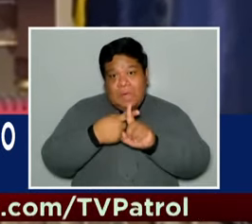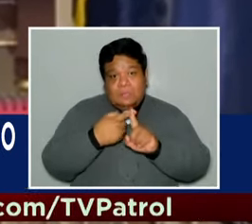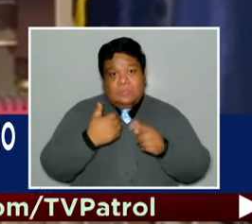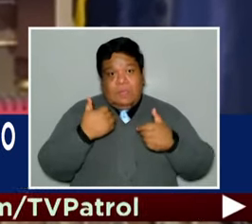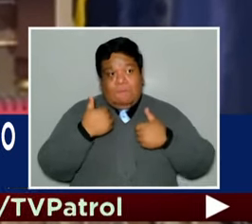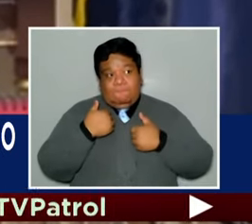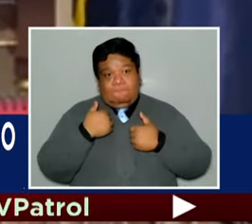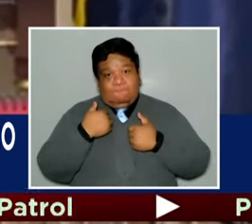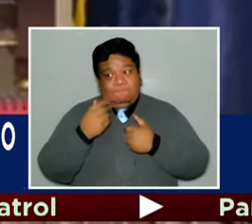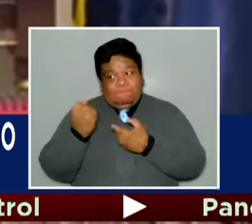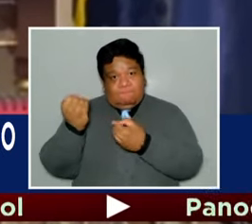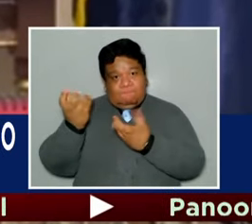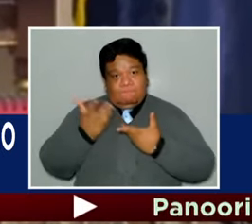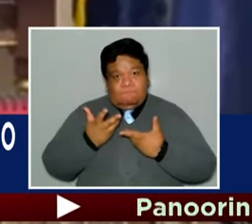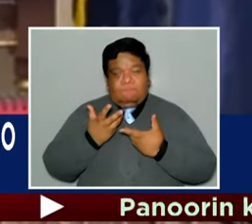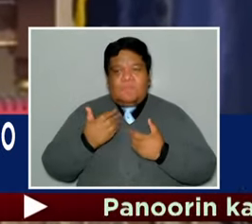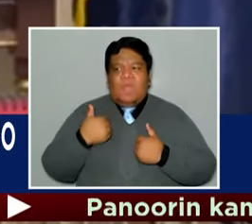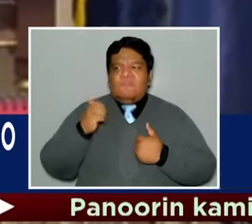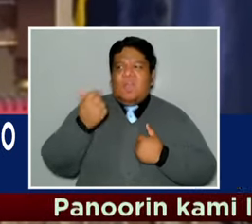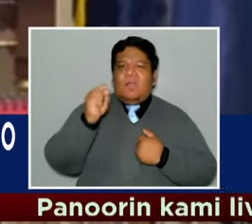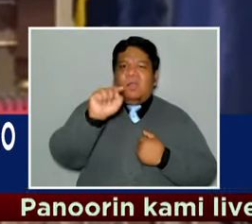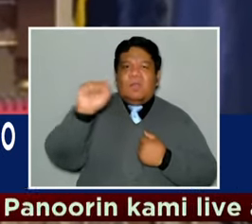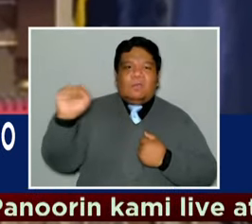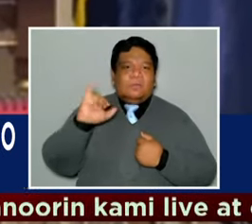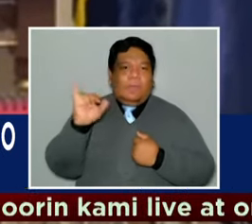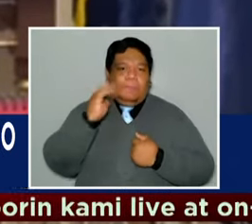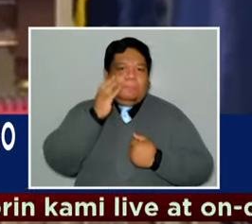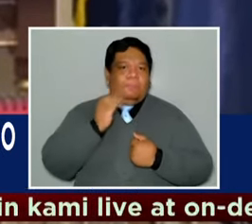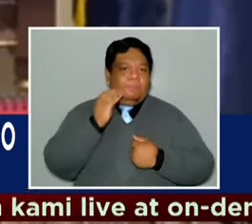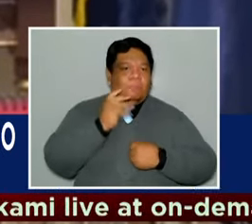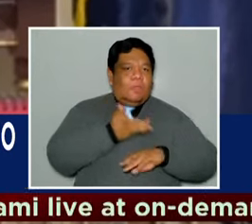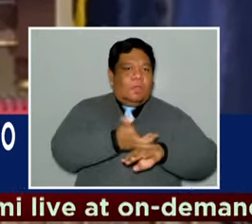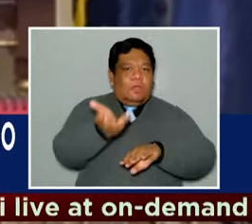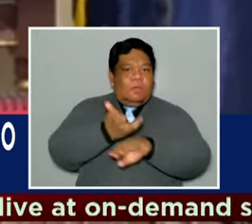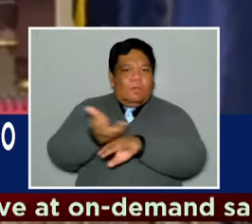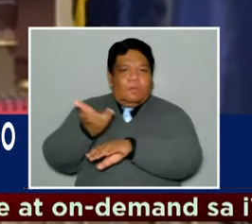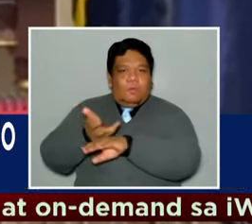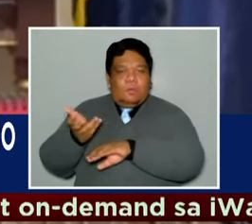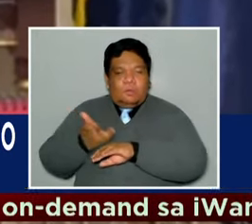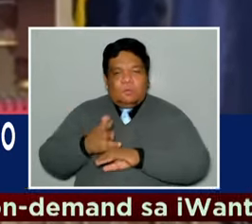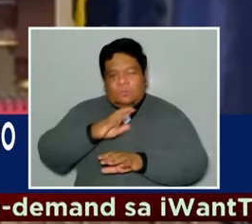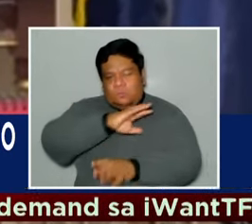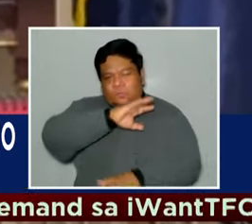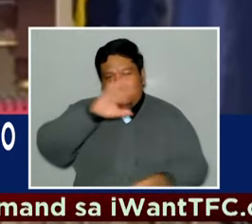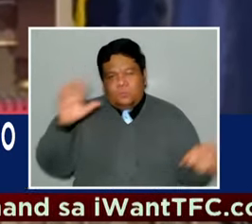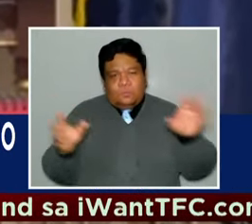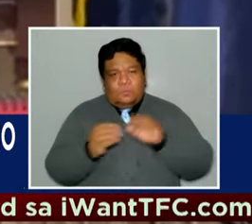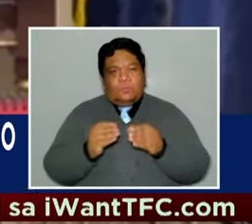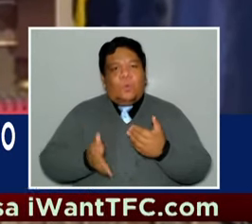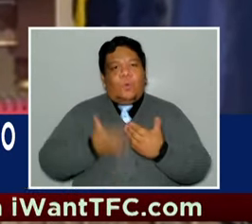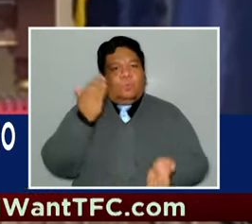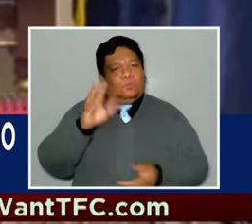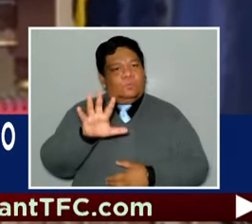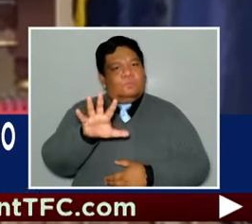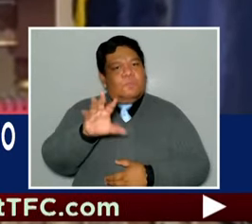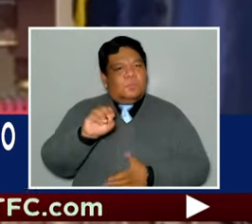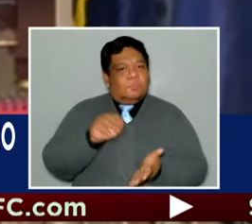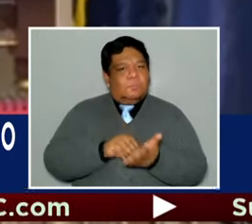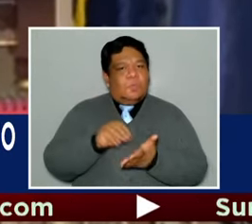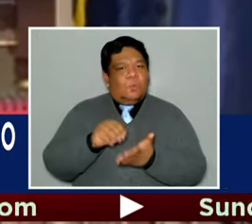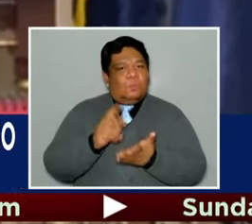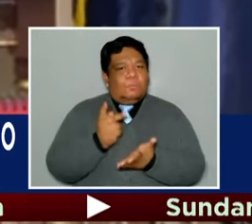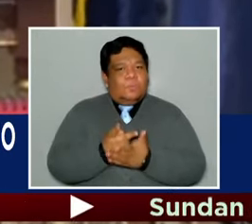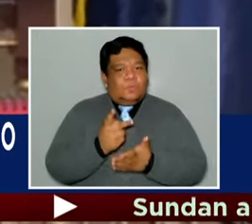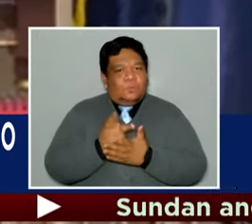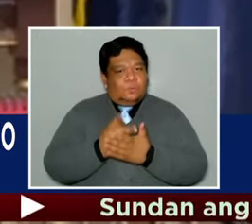may iba pang mga taong naloko itong si alias Silin na humigit kumulang sa almost 50 million ang mga nakuhang pera doon sa